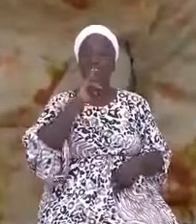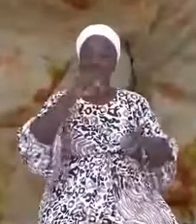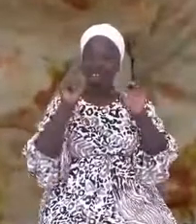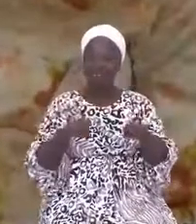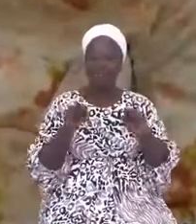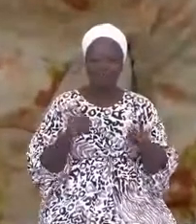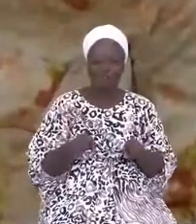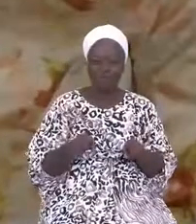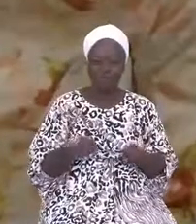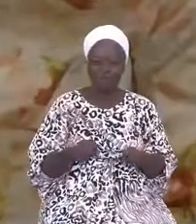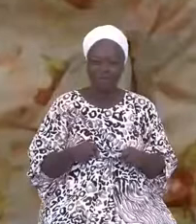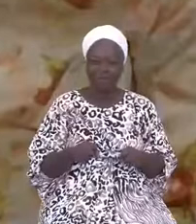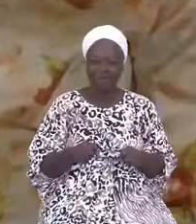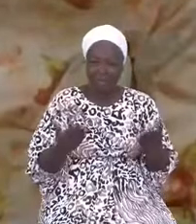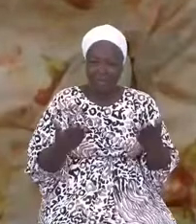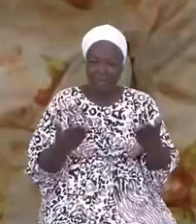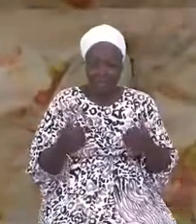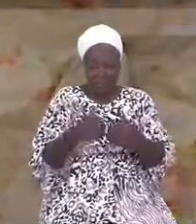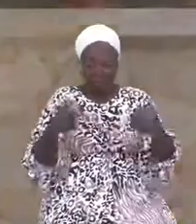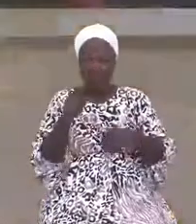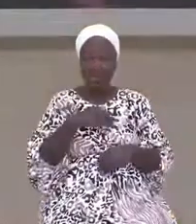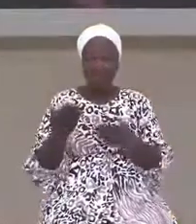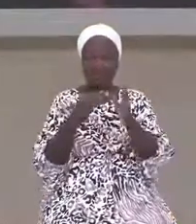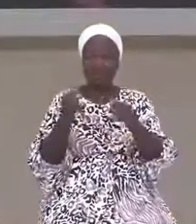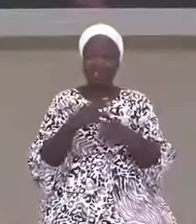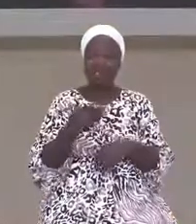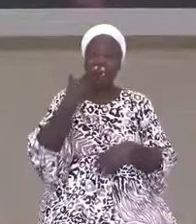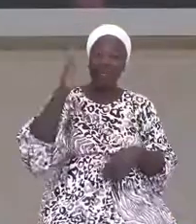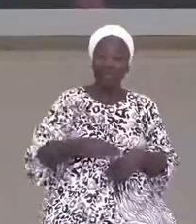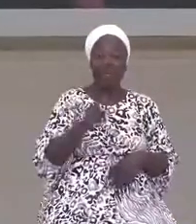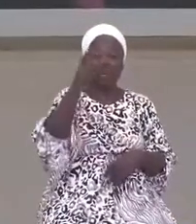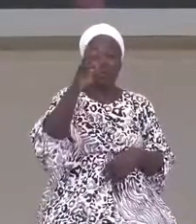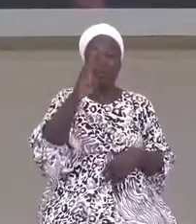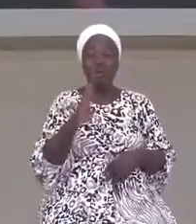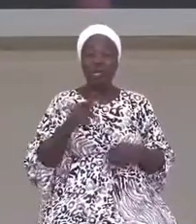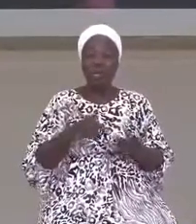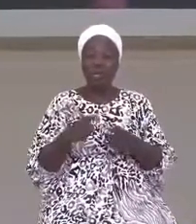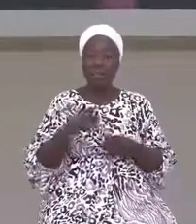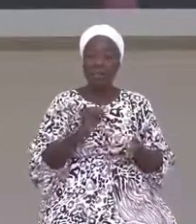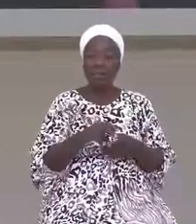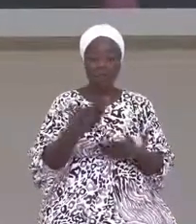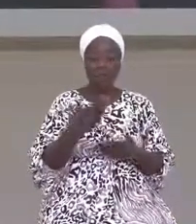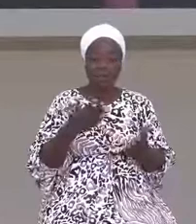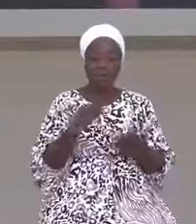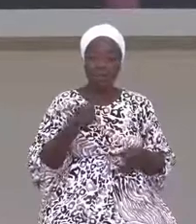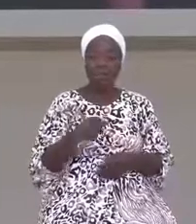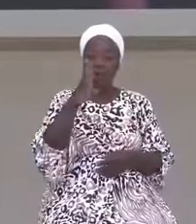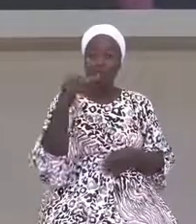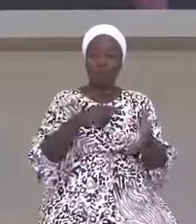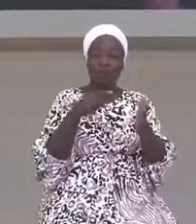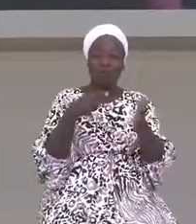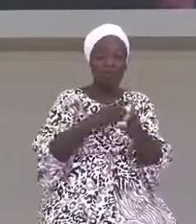à moins que tu sais tu sais un dieu étranger à moi ce que tu sais un dieu de ce monde